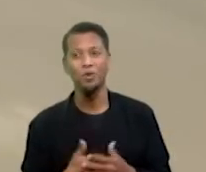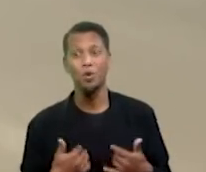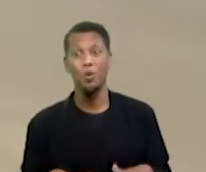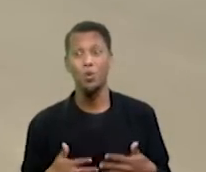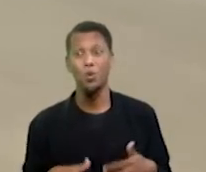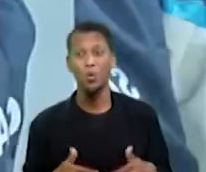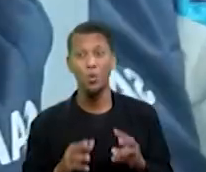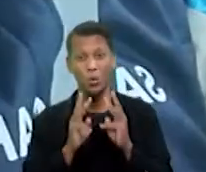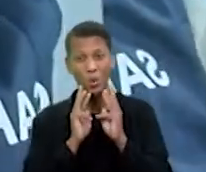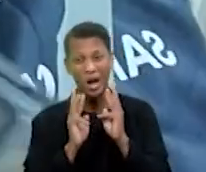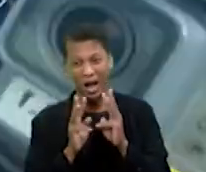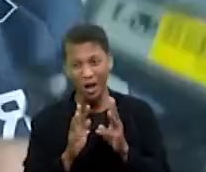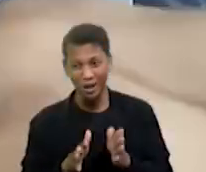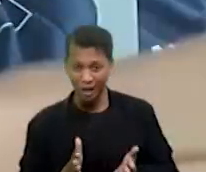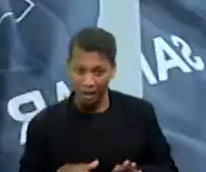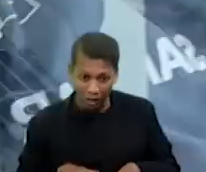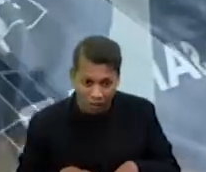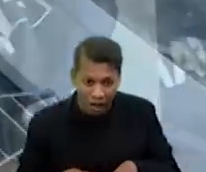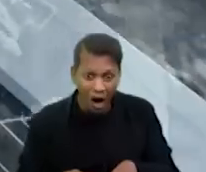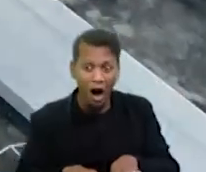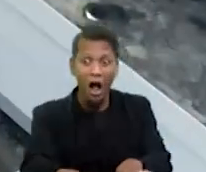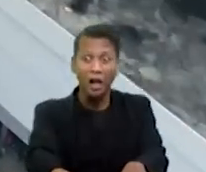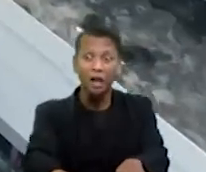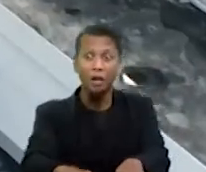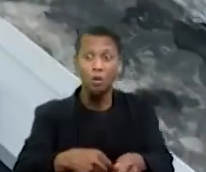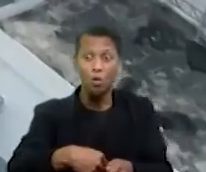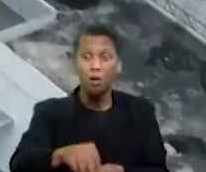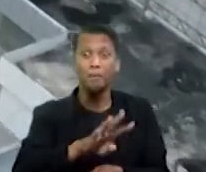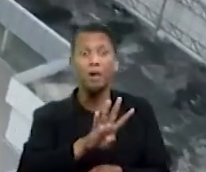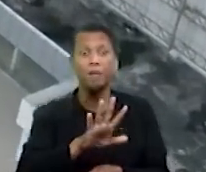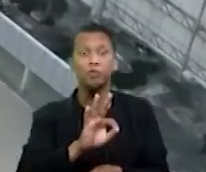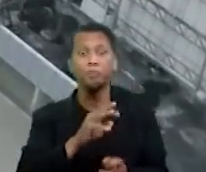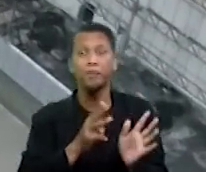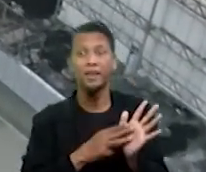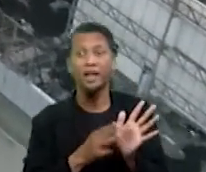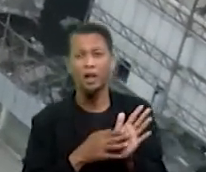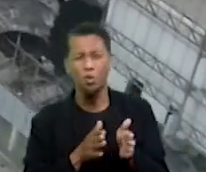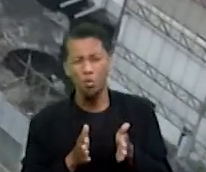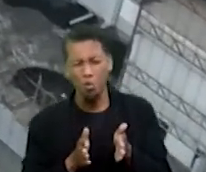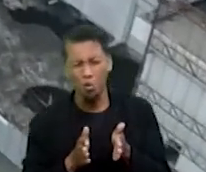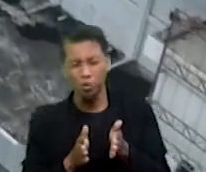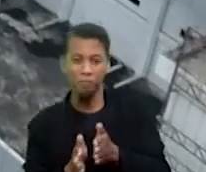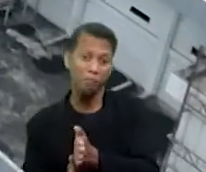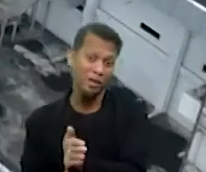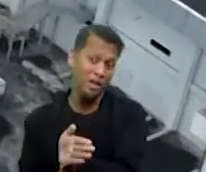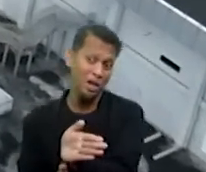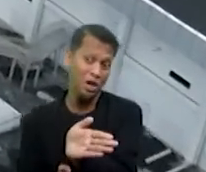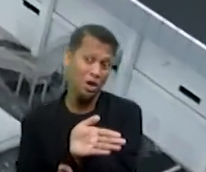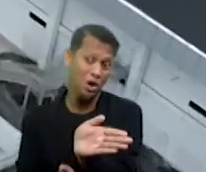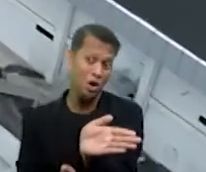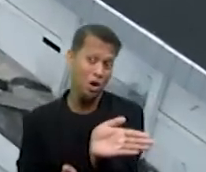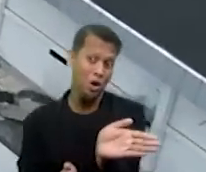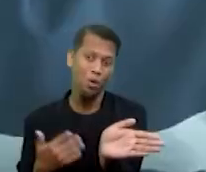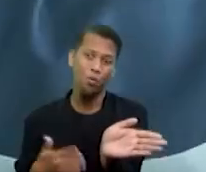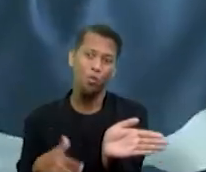lintasan lurus, kurang lebih panjangnya 500 meter ini lintasan lurusnya. Dan ini belokannya tikungannya cukup tajam ya,